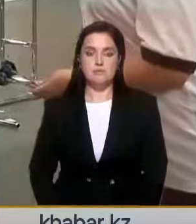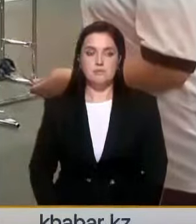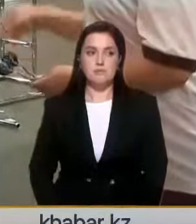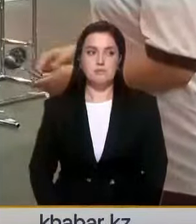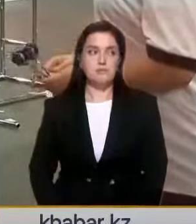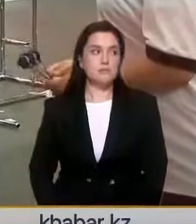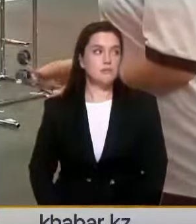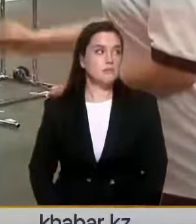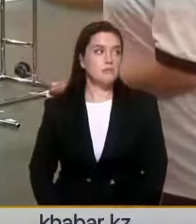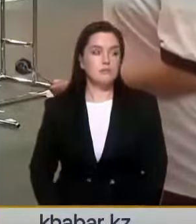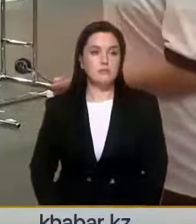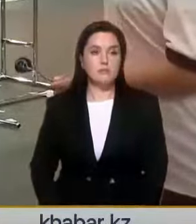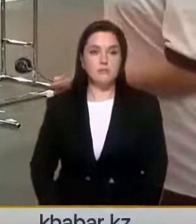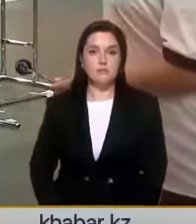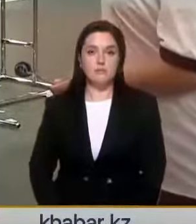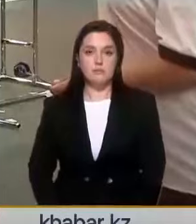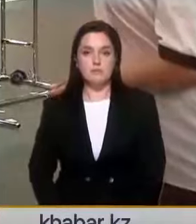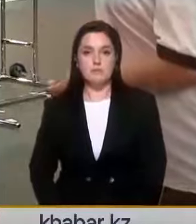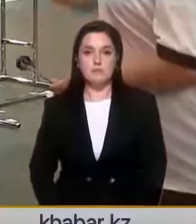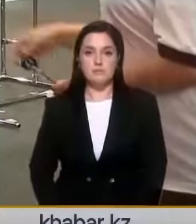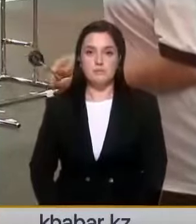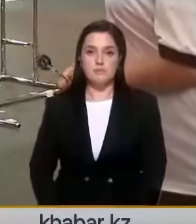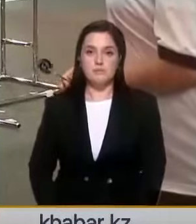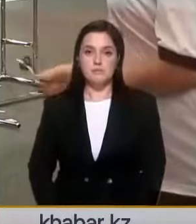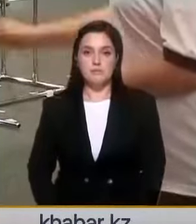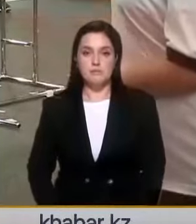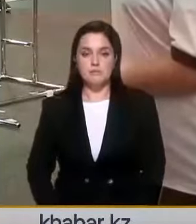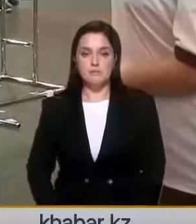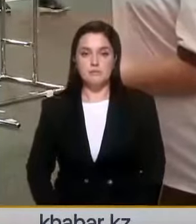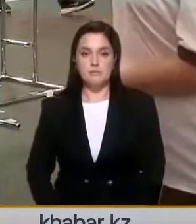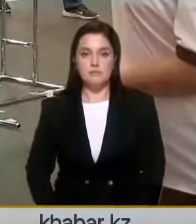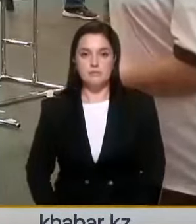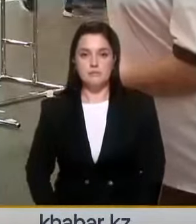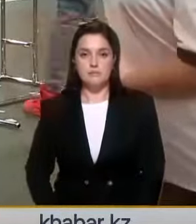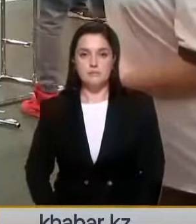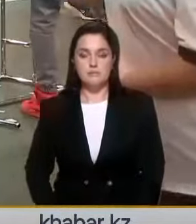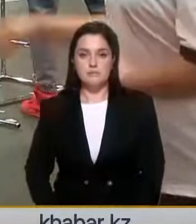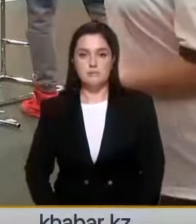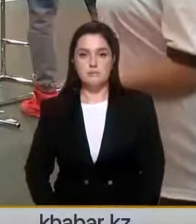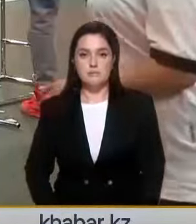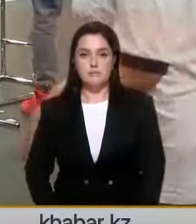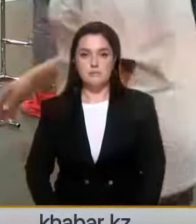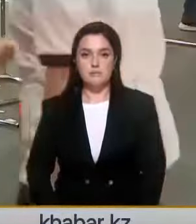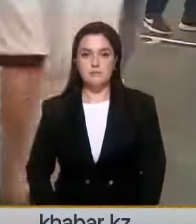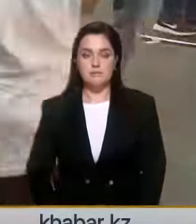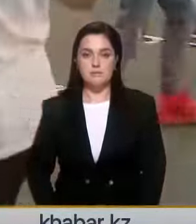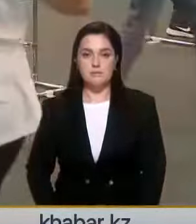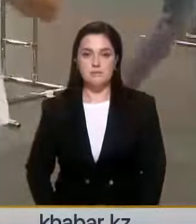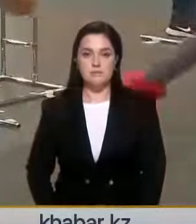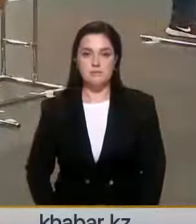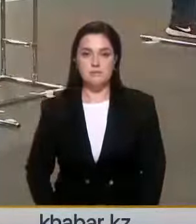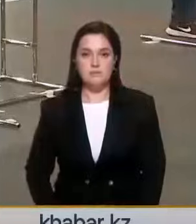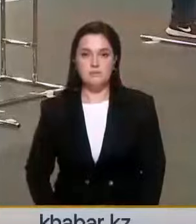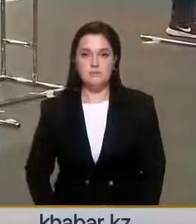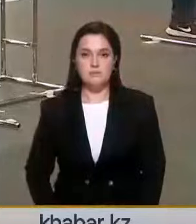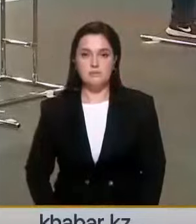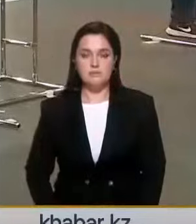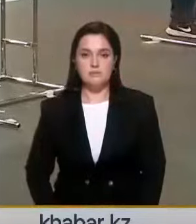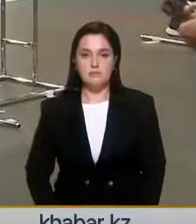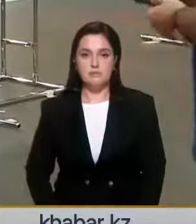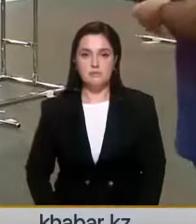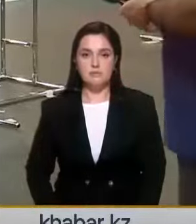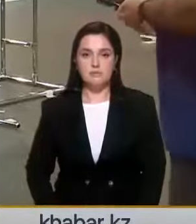начать заниматься тренироваться можно дома одному если Одному скучно и негде собраться в своём городе то можно сыграть бесплатно с игроками из другой